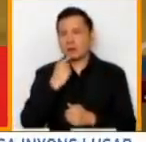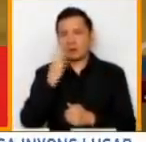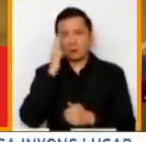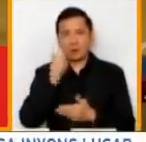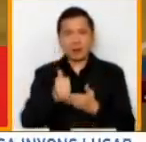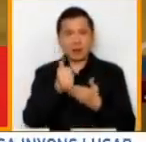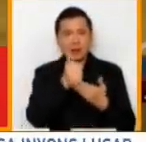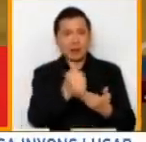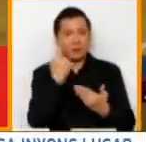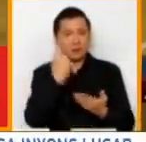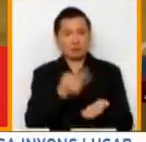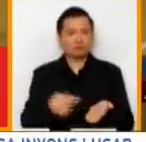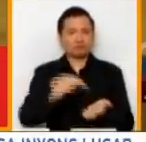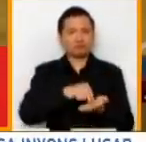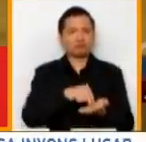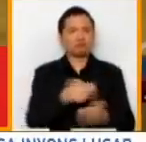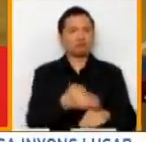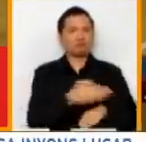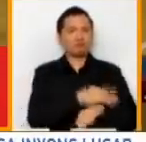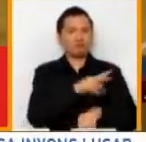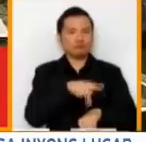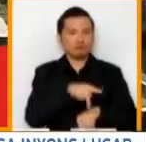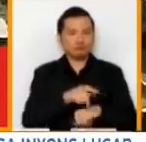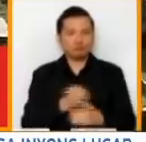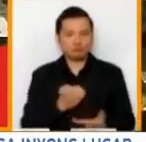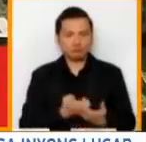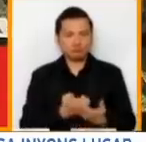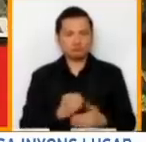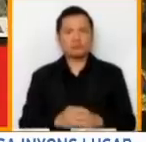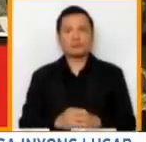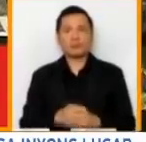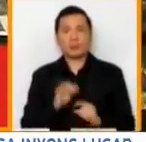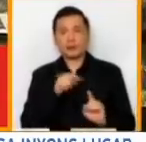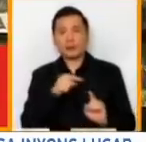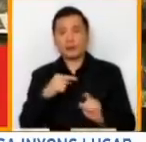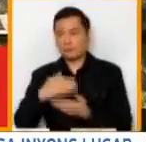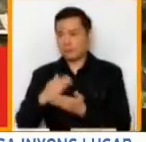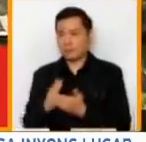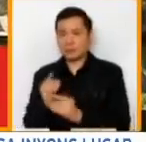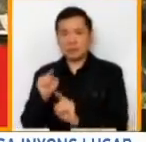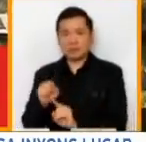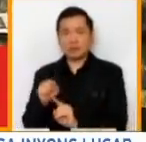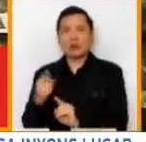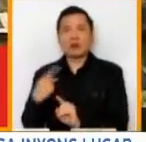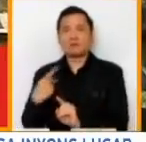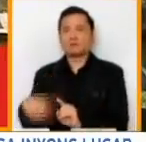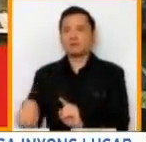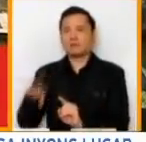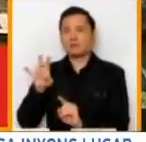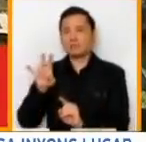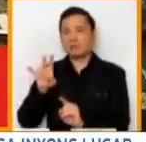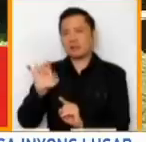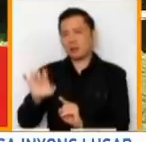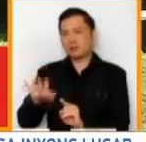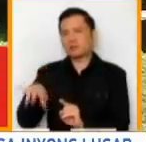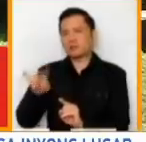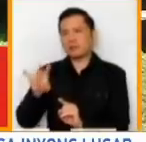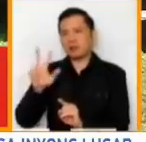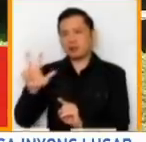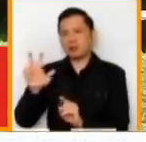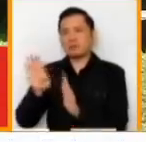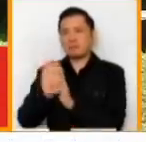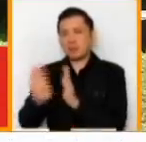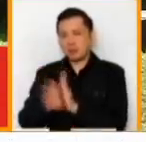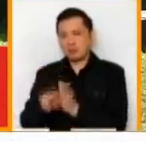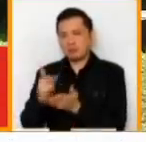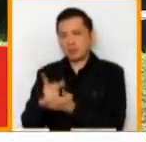bansa. Ang education sector ang pinaglaanan ng pinakamalaking pondo na aabot sa 773.6 billion pesos.